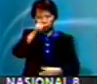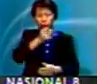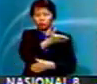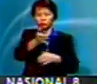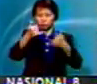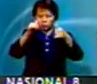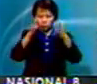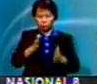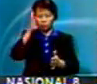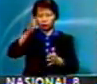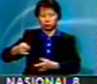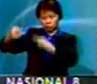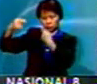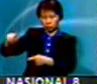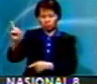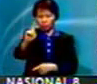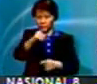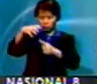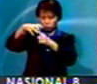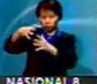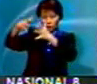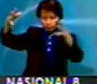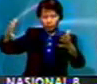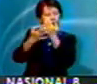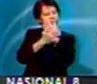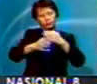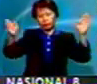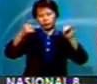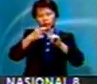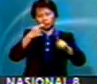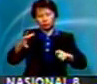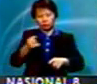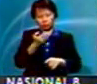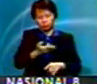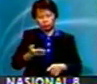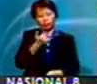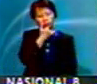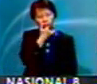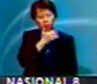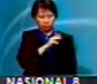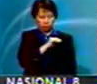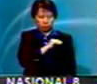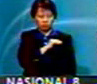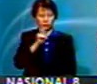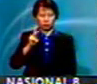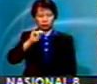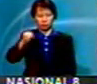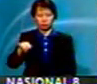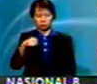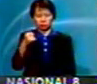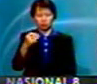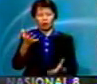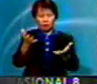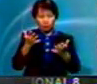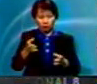semua atlet yang bakal bertanding dalam mana-mana kejohanan besar bebas dari pengambilan bahan terlarang. Menteri Belia dan Sukan Khairi Jamaluddin Abu Bakar